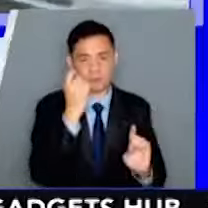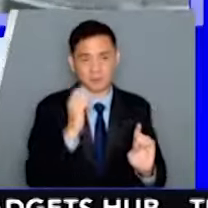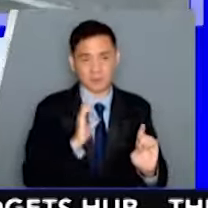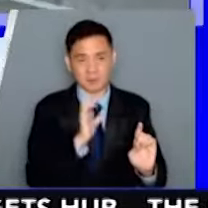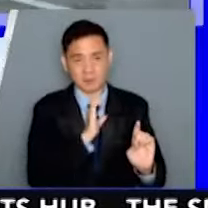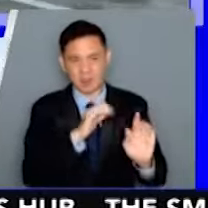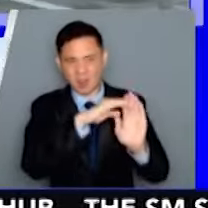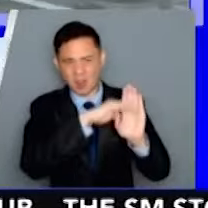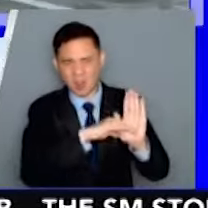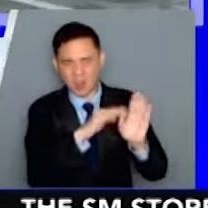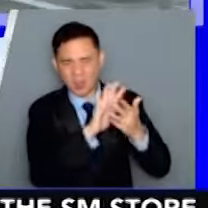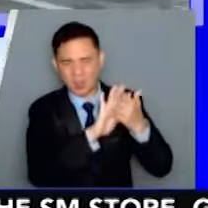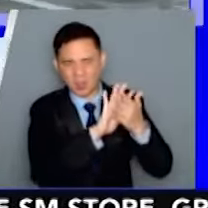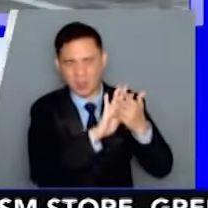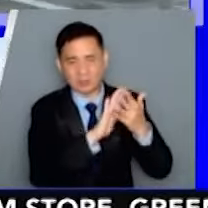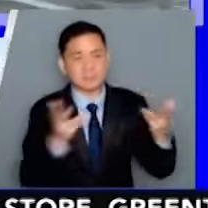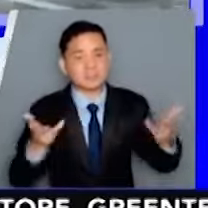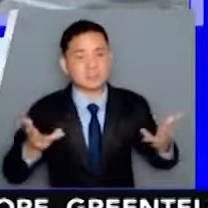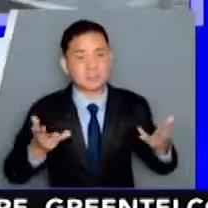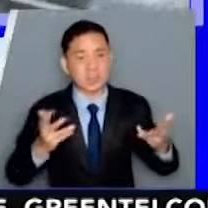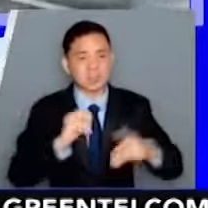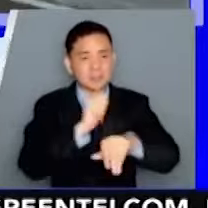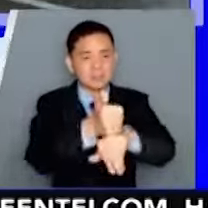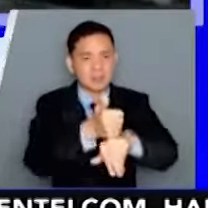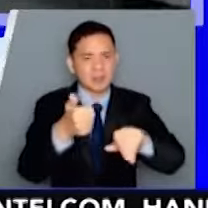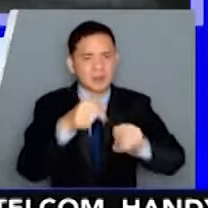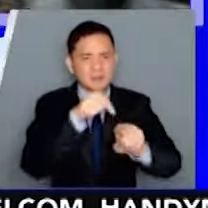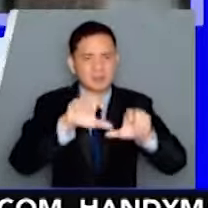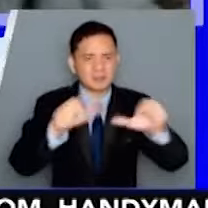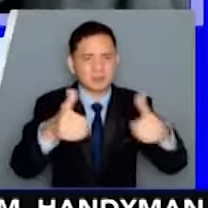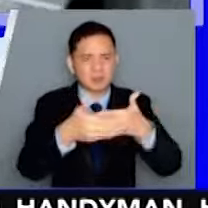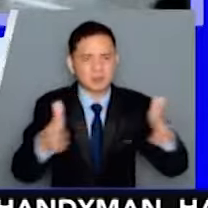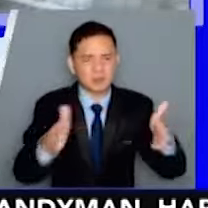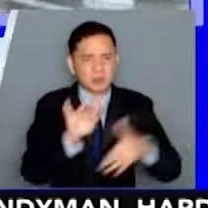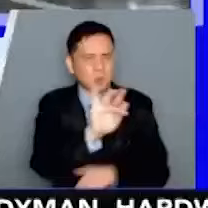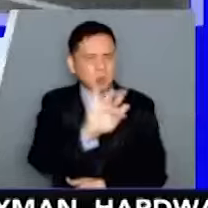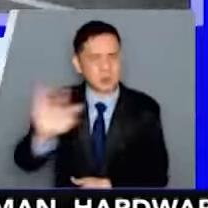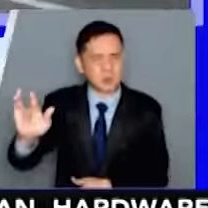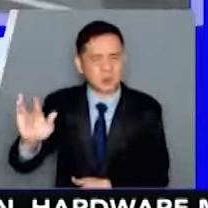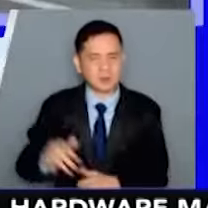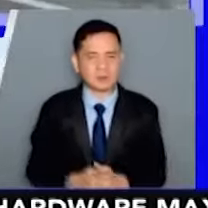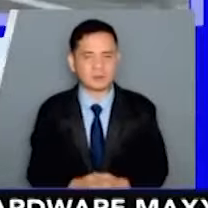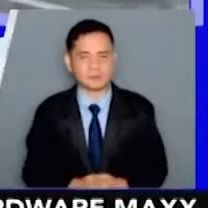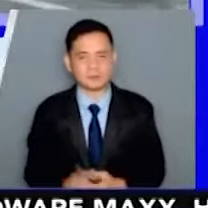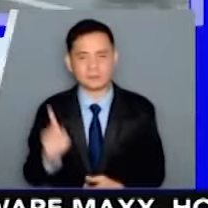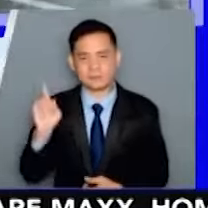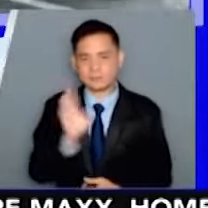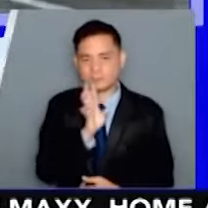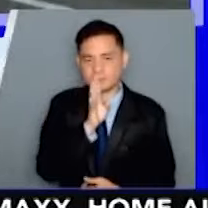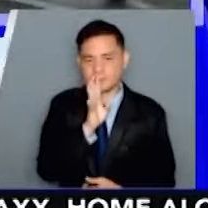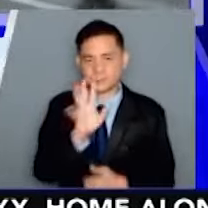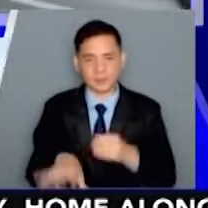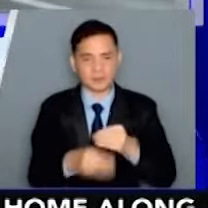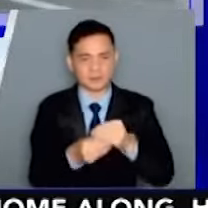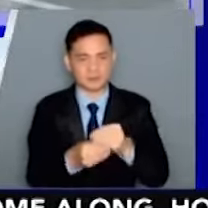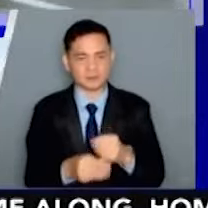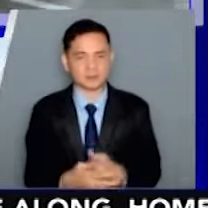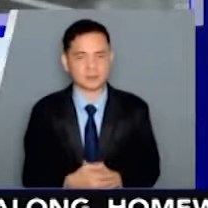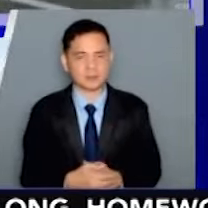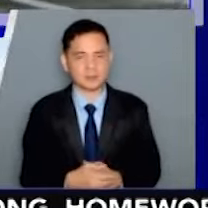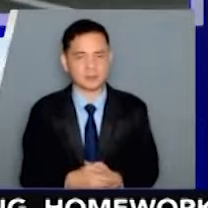kung saan itatayo ang mga classroom. Dagdag ko lang yan doon sa confirmation